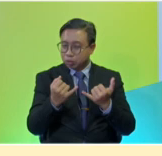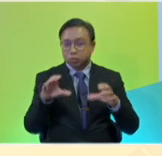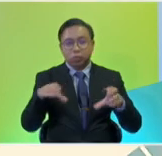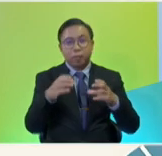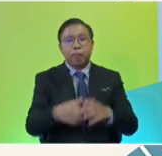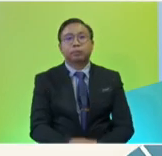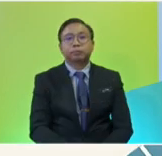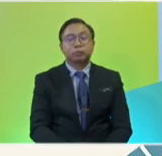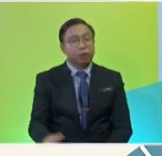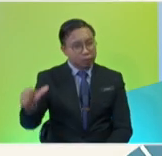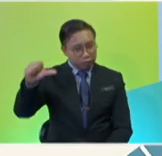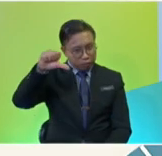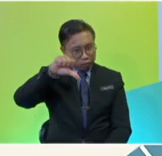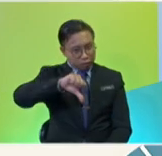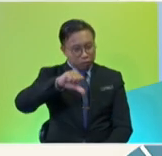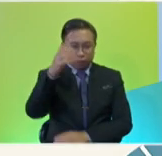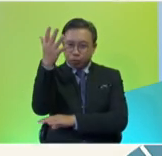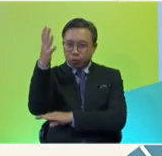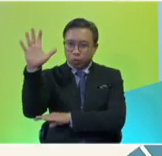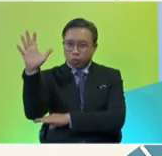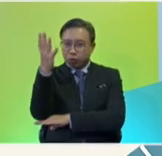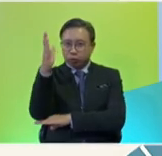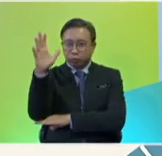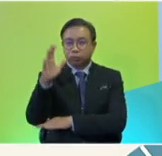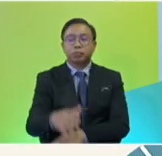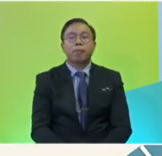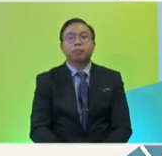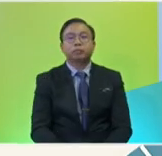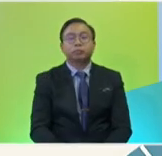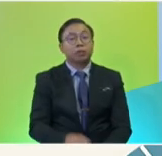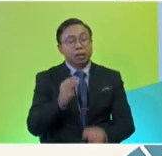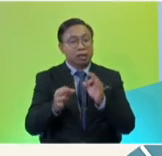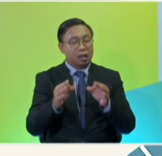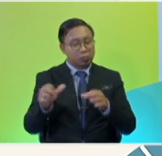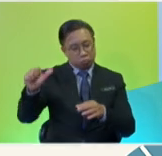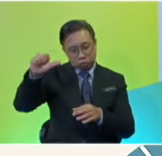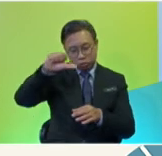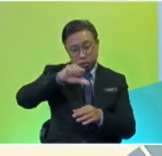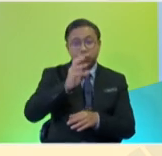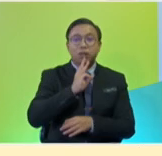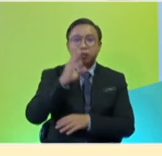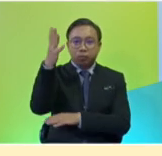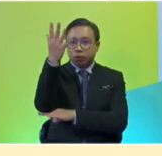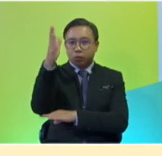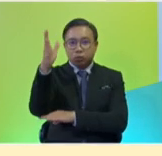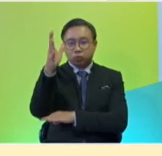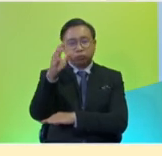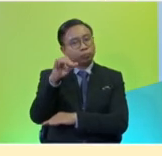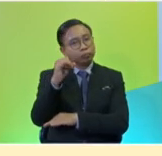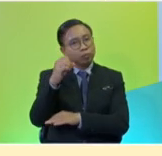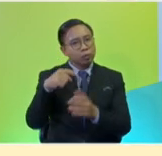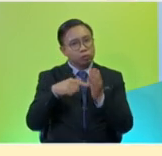menyiram buku Jadi kalau menyiram pohon tidak memadai untuk menunjukkan